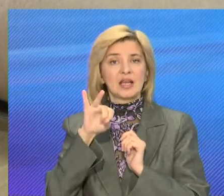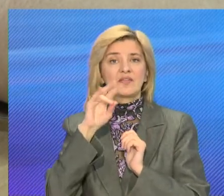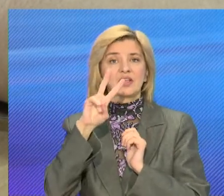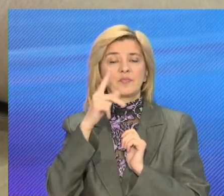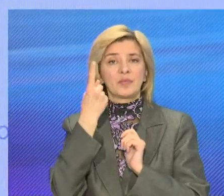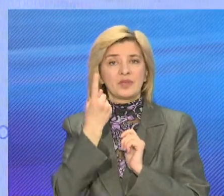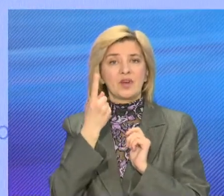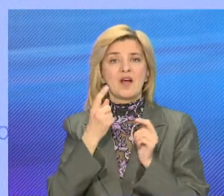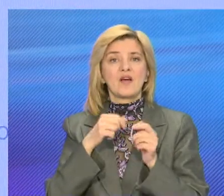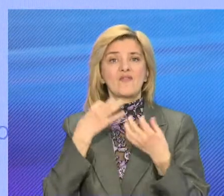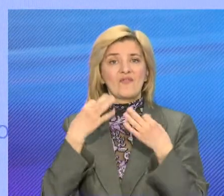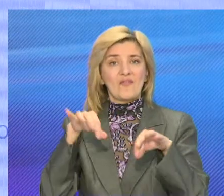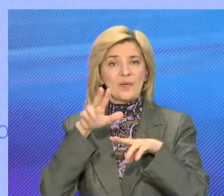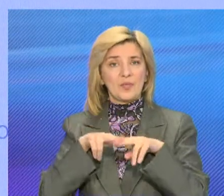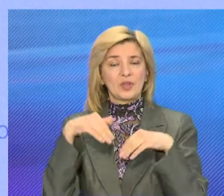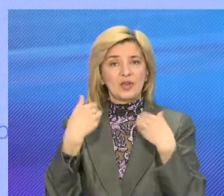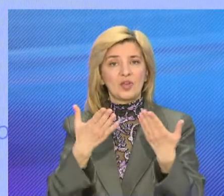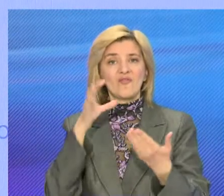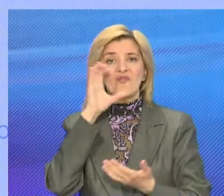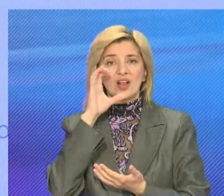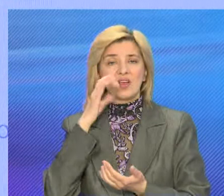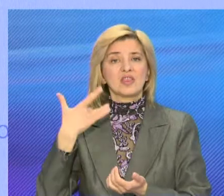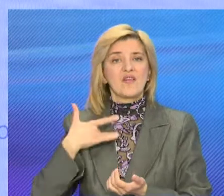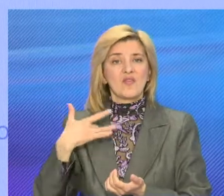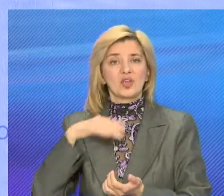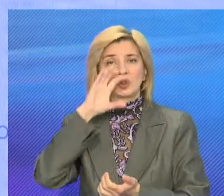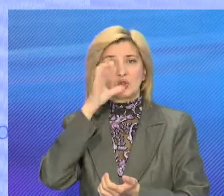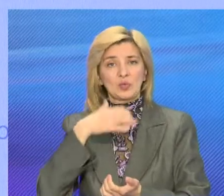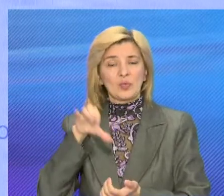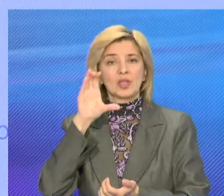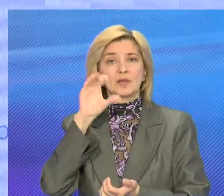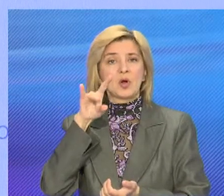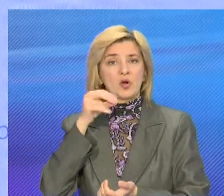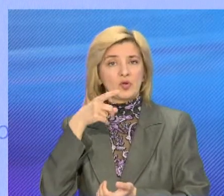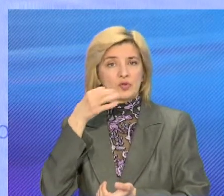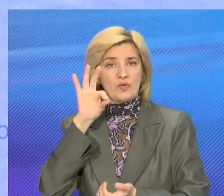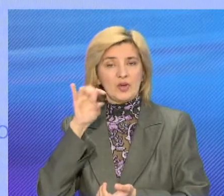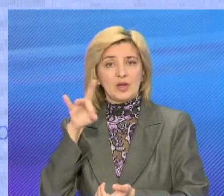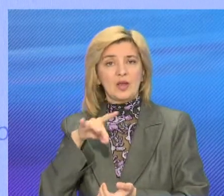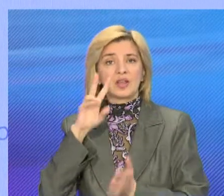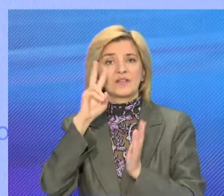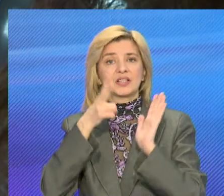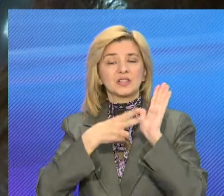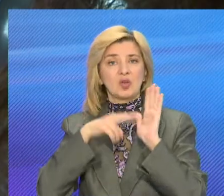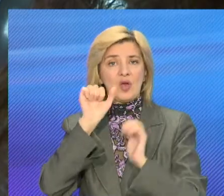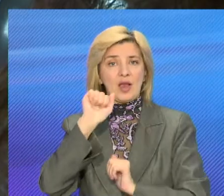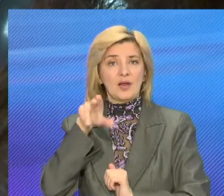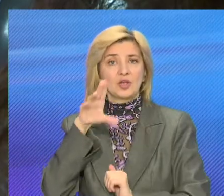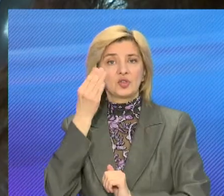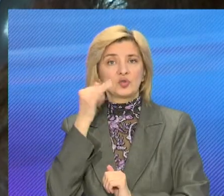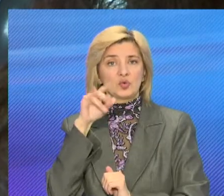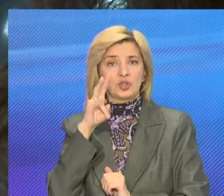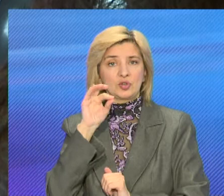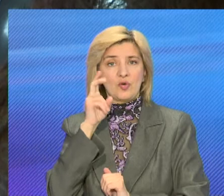вакансіі дадуць арганізацыі прадпрыемствы Ваўкавыскага, Навагрузскага, Слонімскага, Смаргонскага раёнаў, а 27 красавіка –